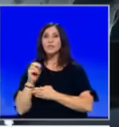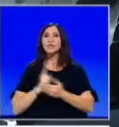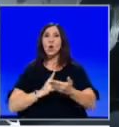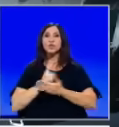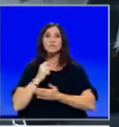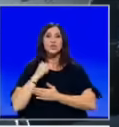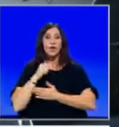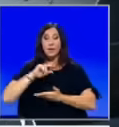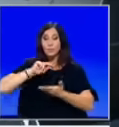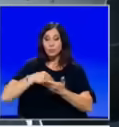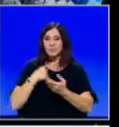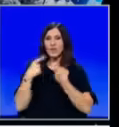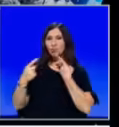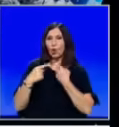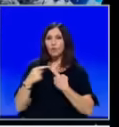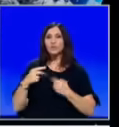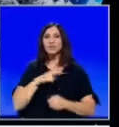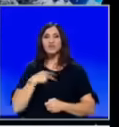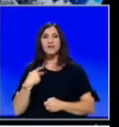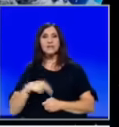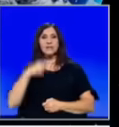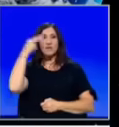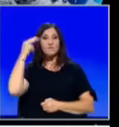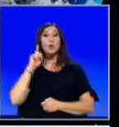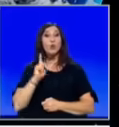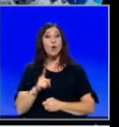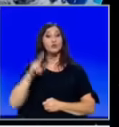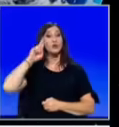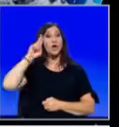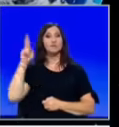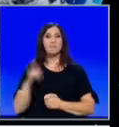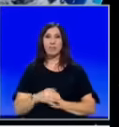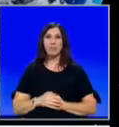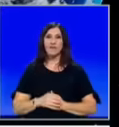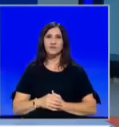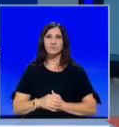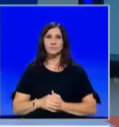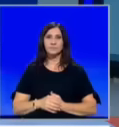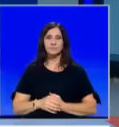космическа агенция подписа договор с швейцарска компания, която ще изпълнява.